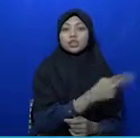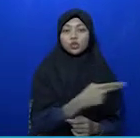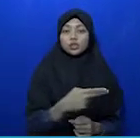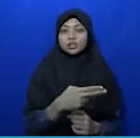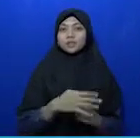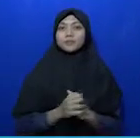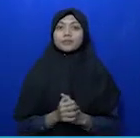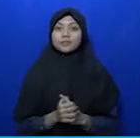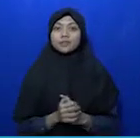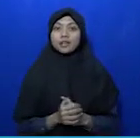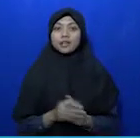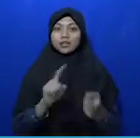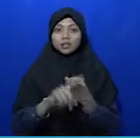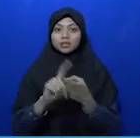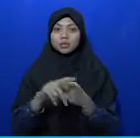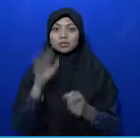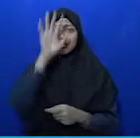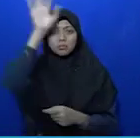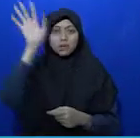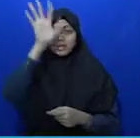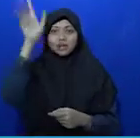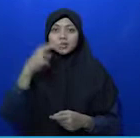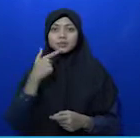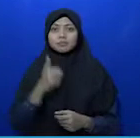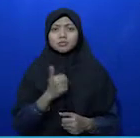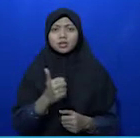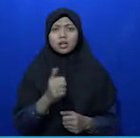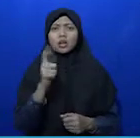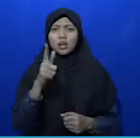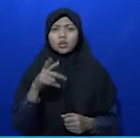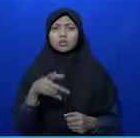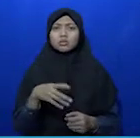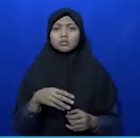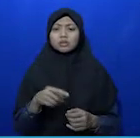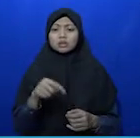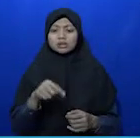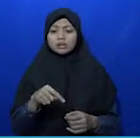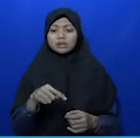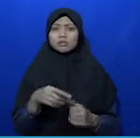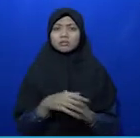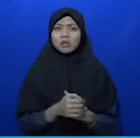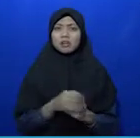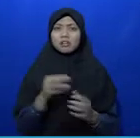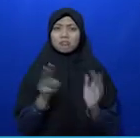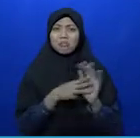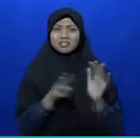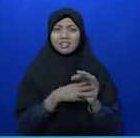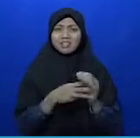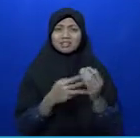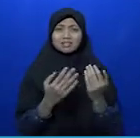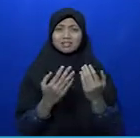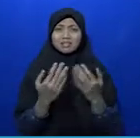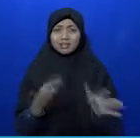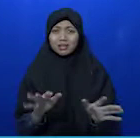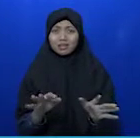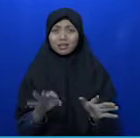dividen. Jadi teman-teman bisa bayangkan, apabila kita tidak menyelesaikan masalah Rio Tinto, itu pendapatan negara akan sangat